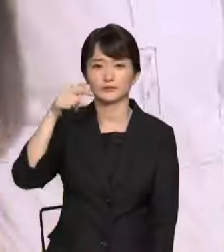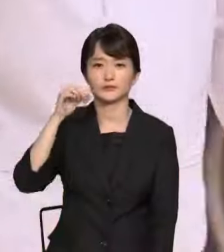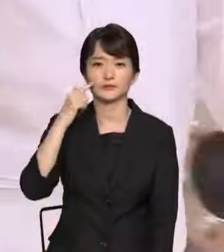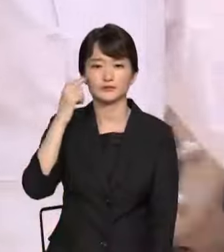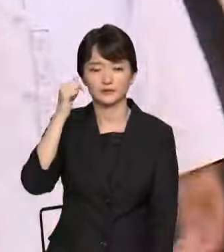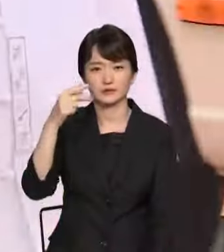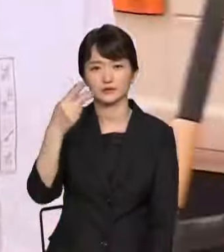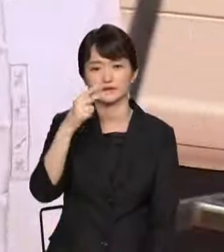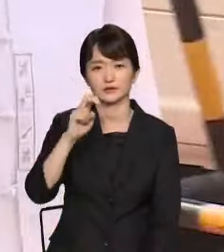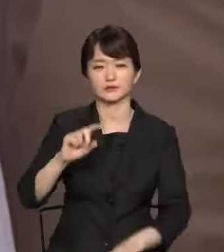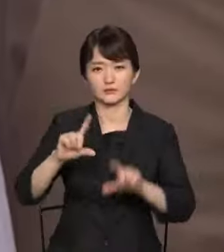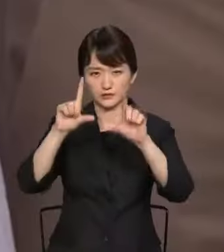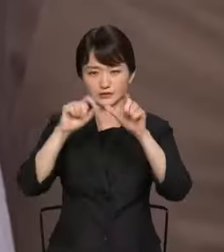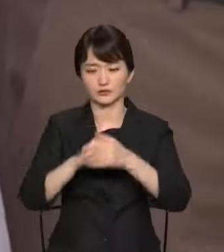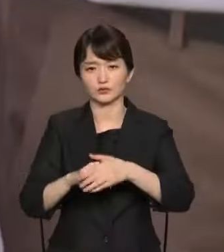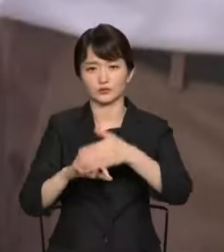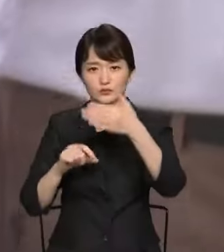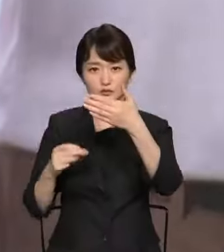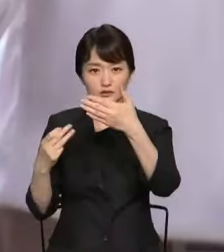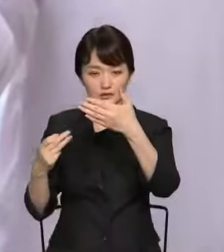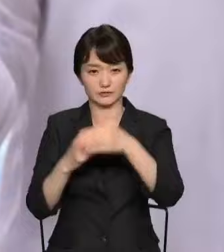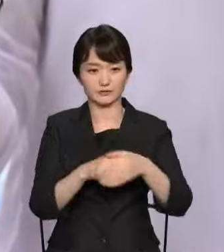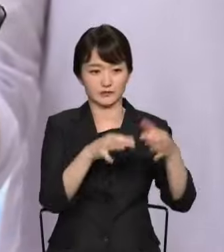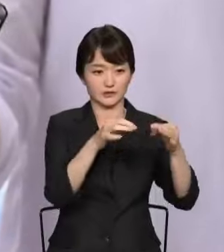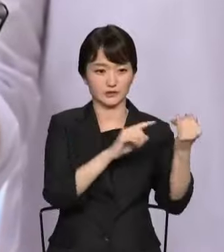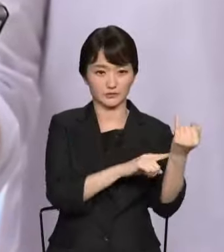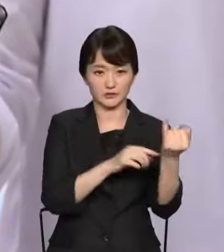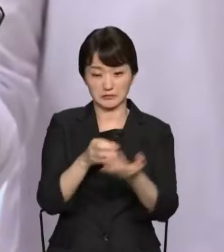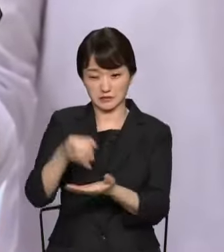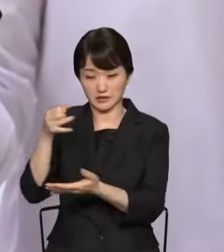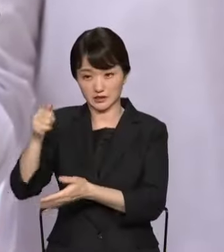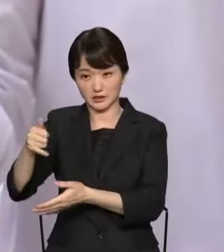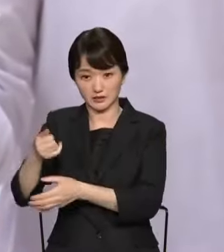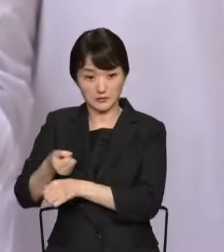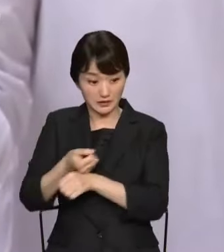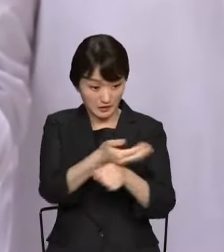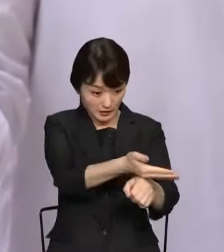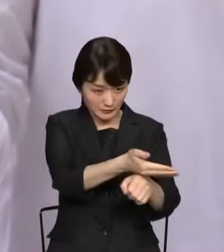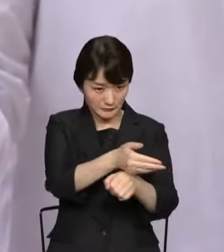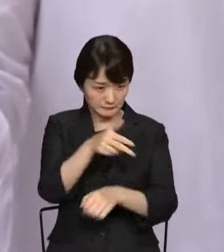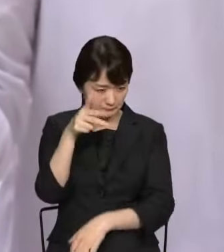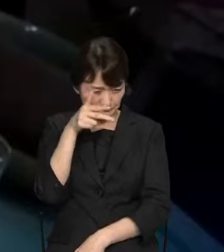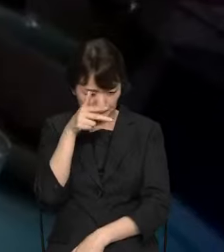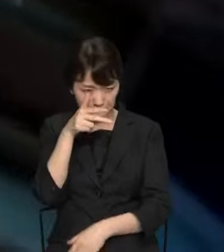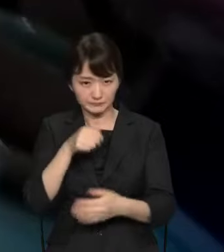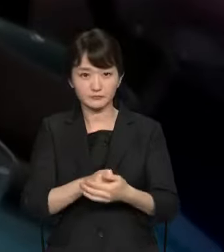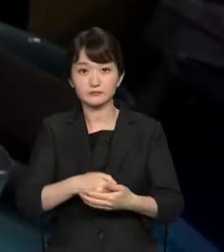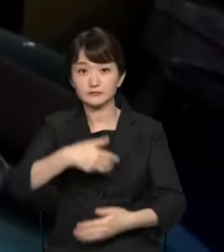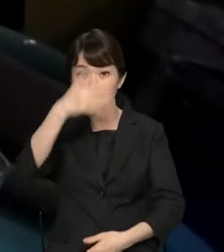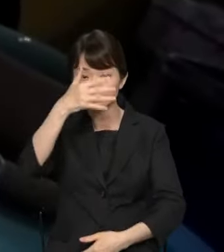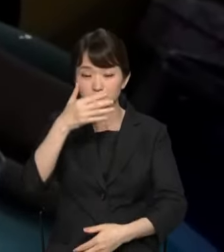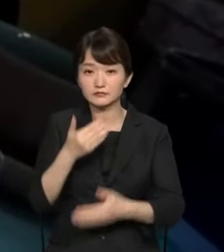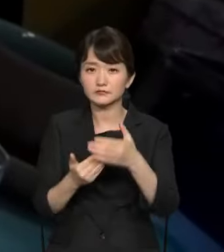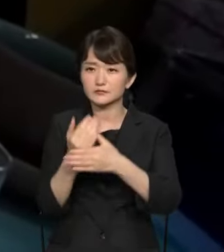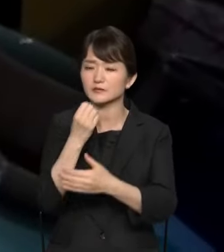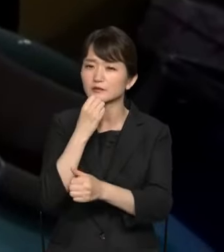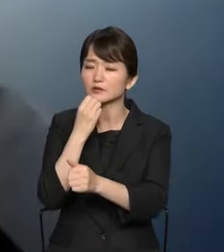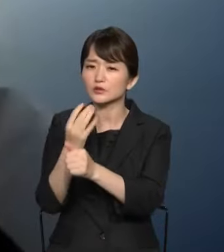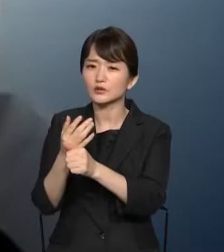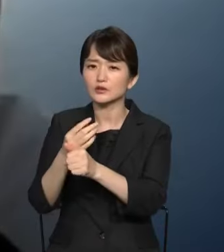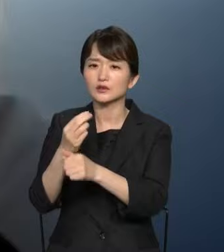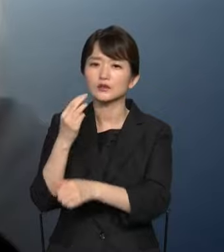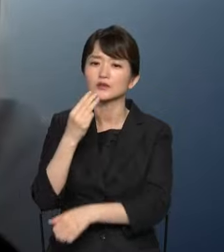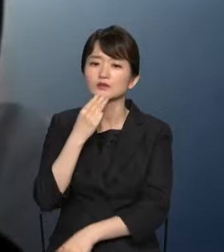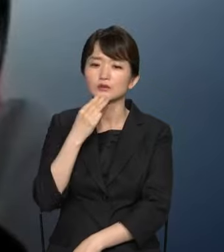2022년 9월 13일 김여사에게 명품백을 전달하는 장면을 했습니다 상은 한 서울의 소리이